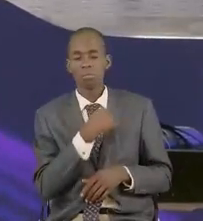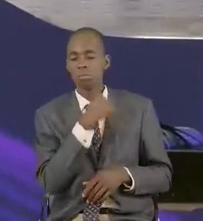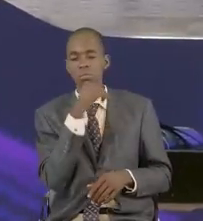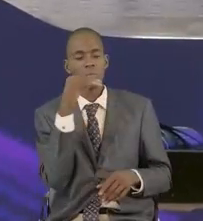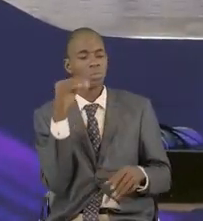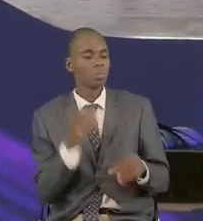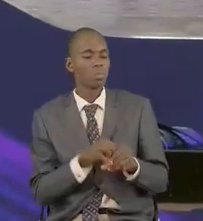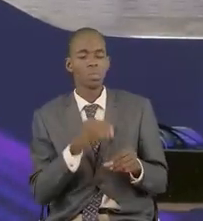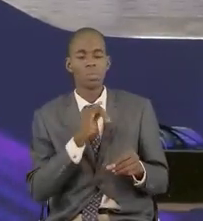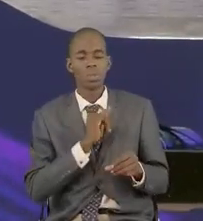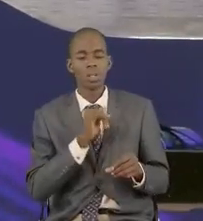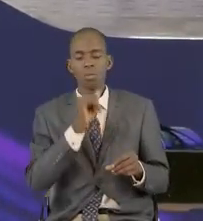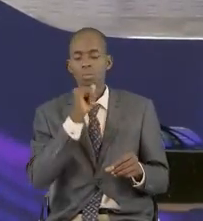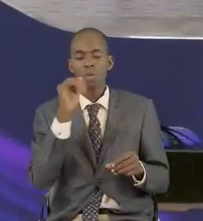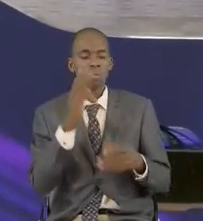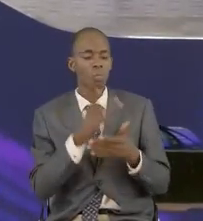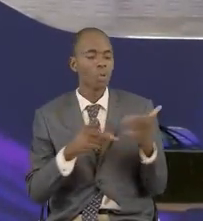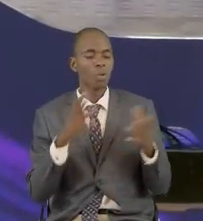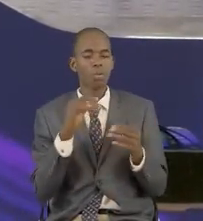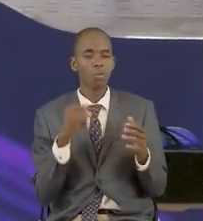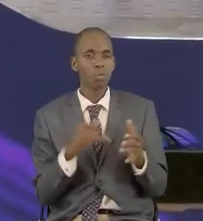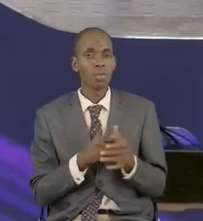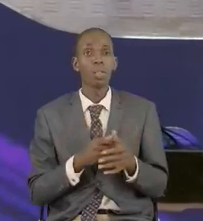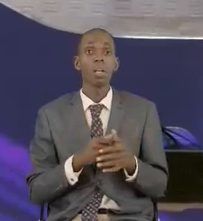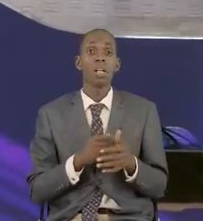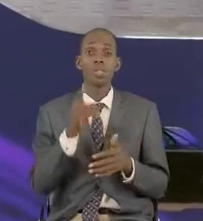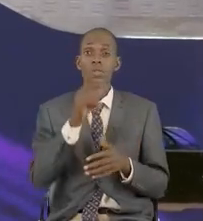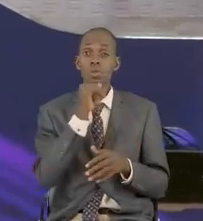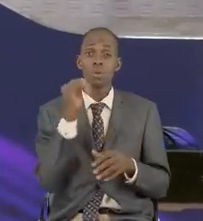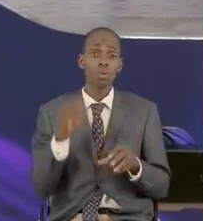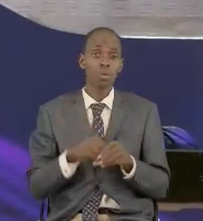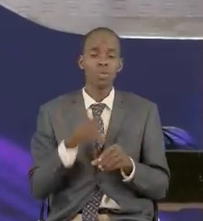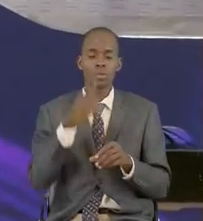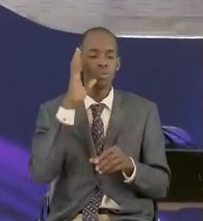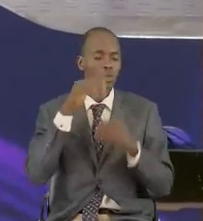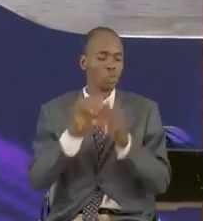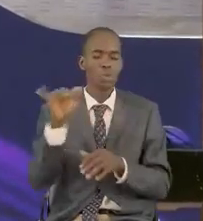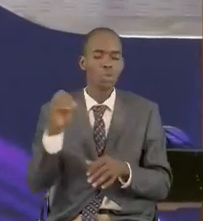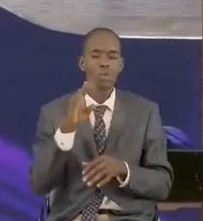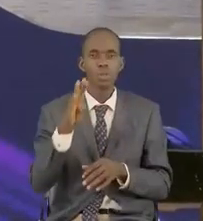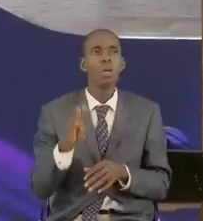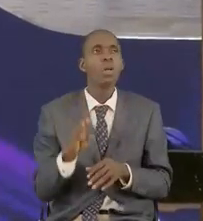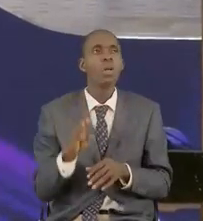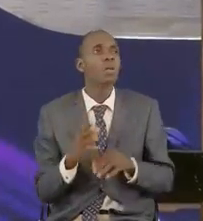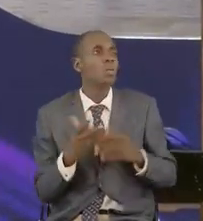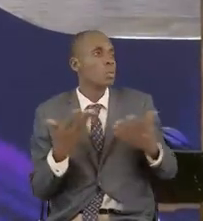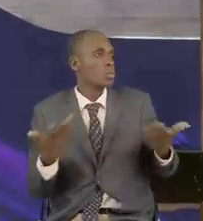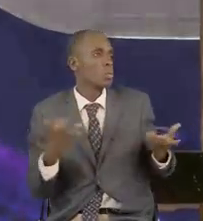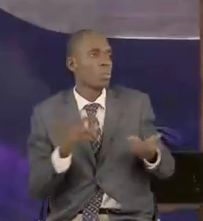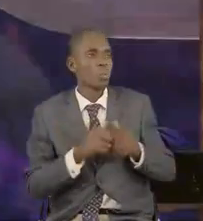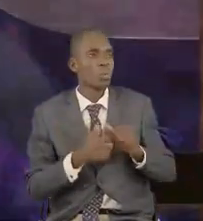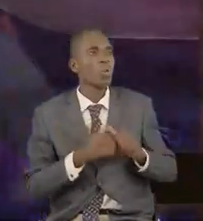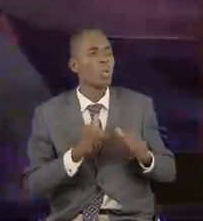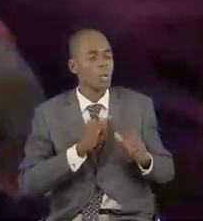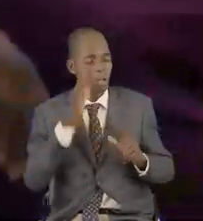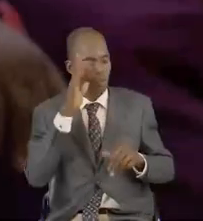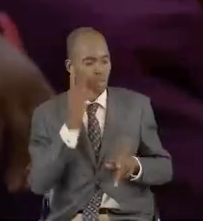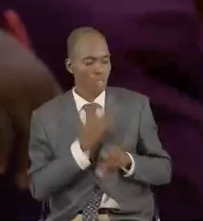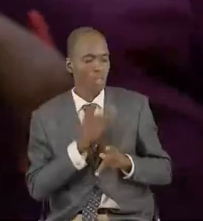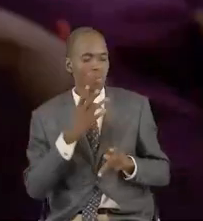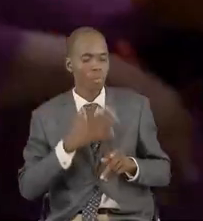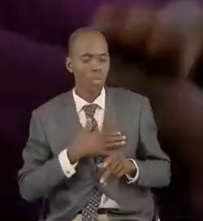je ne veux pas faire cela si tu fais cela tu vas perdre ton temps ton boulot je gratte mon salut mauvais